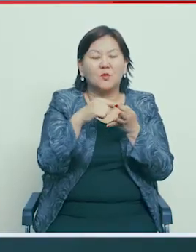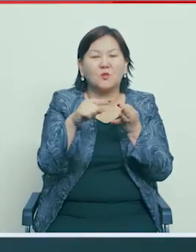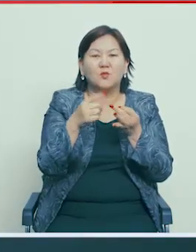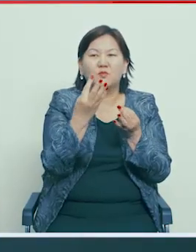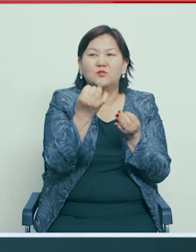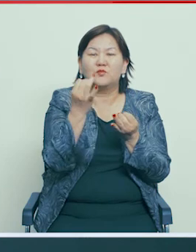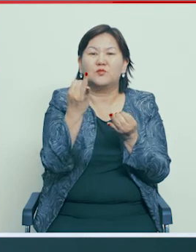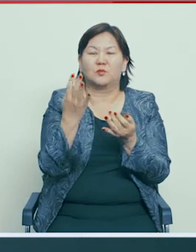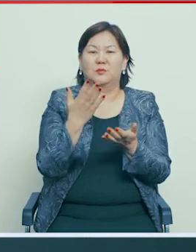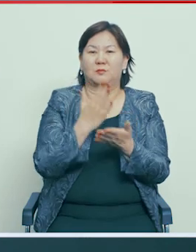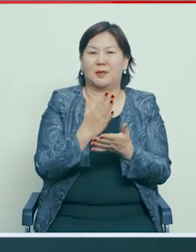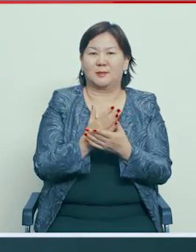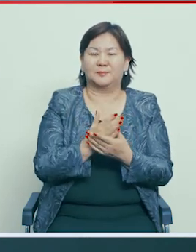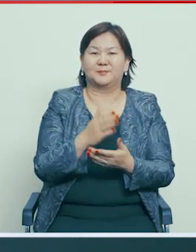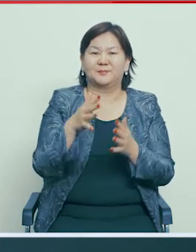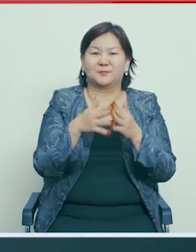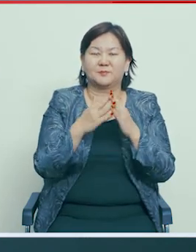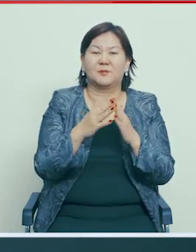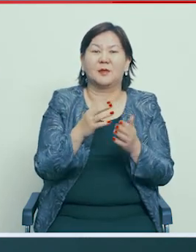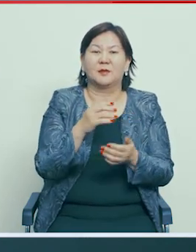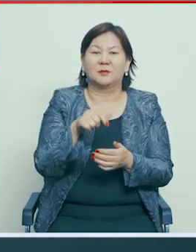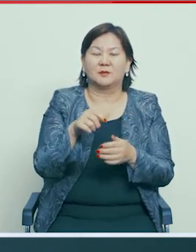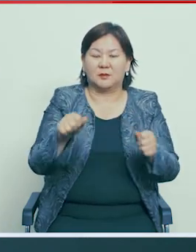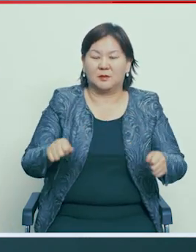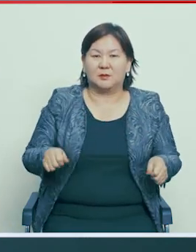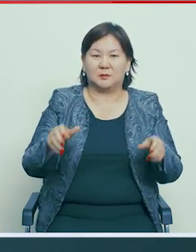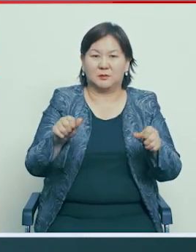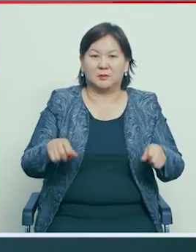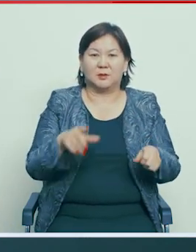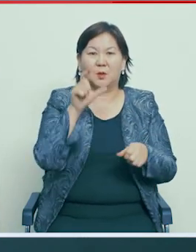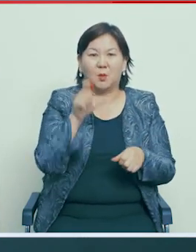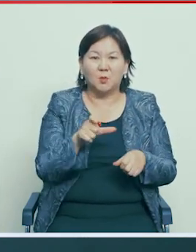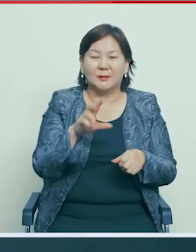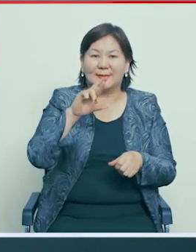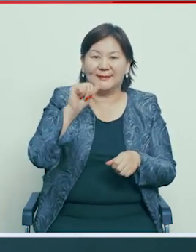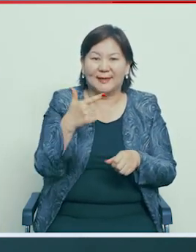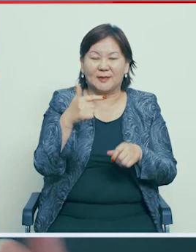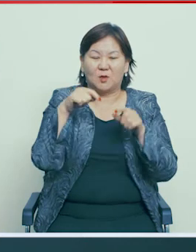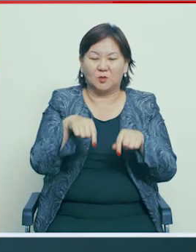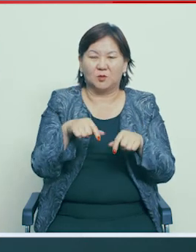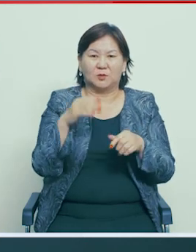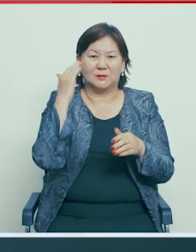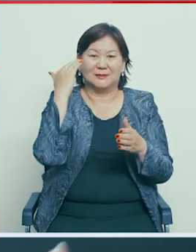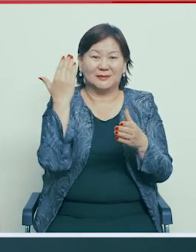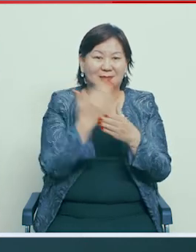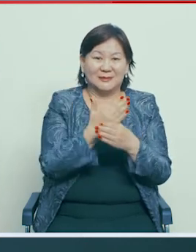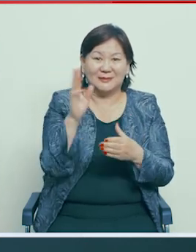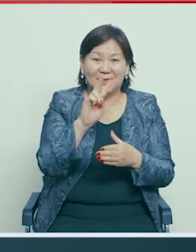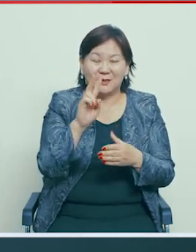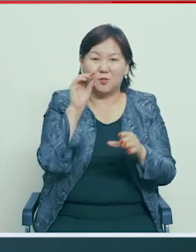байшин байж байгаа хгүй. Гэтэ ер нь бол тэрэгэн зэрэгтэй хүний яг одоо яг өөрөө саадгүй ороод